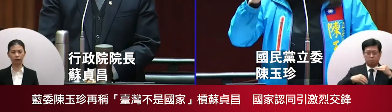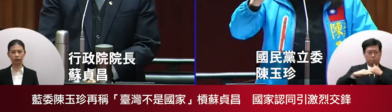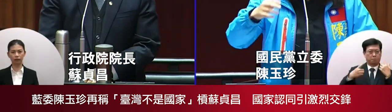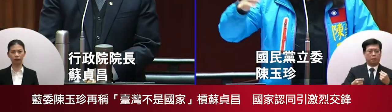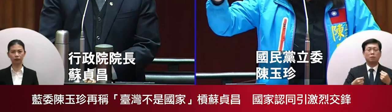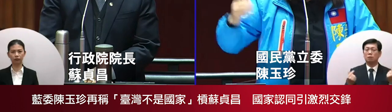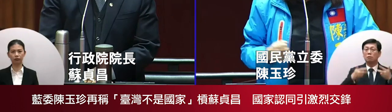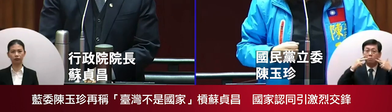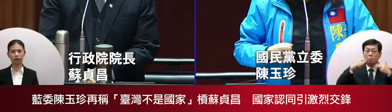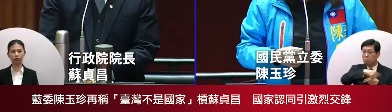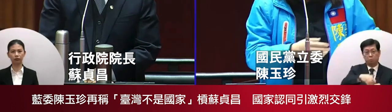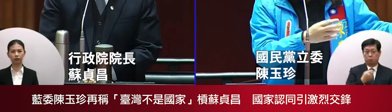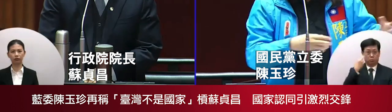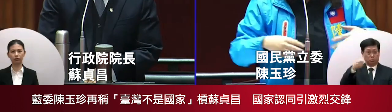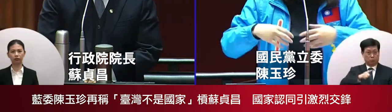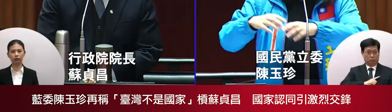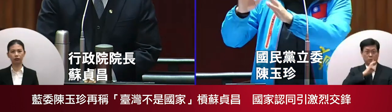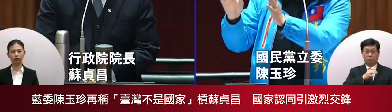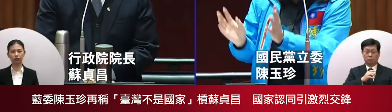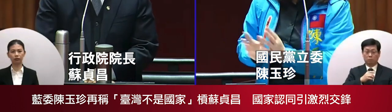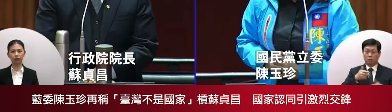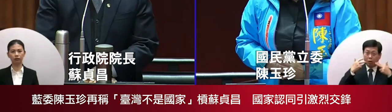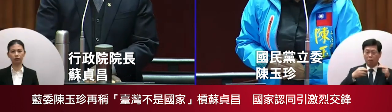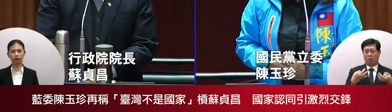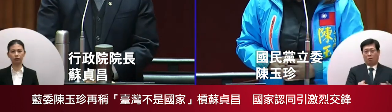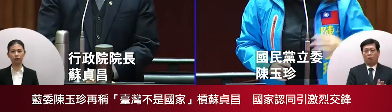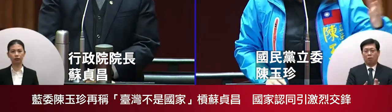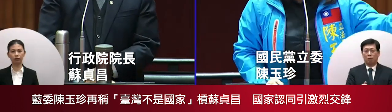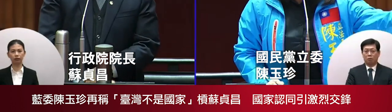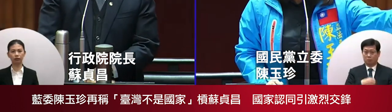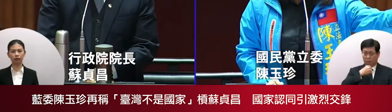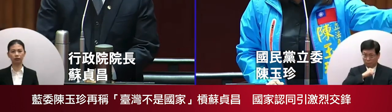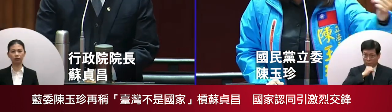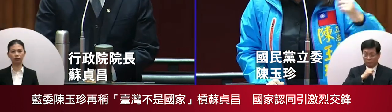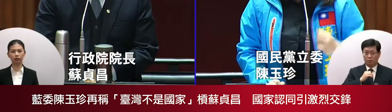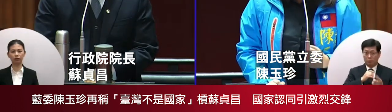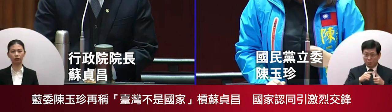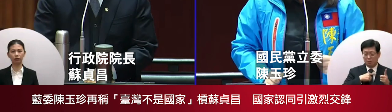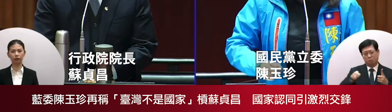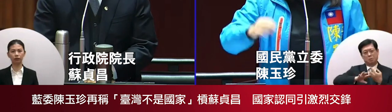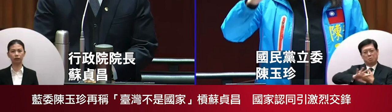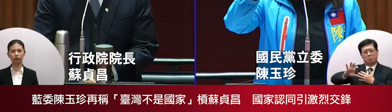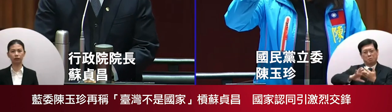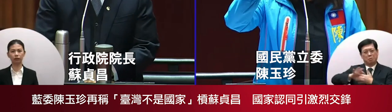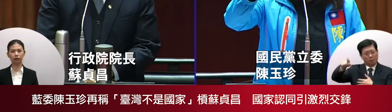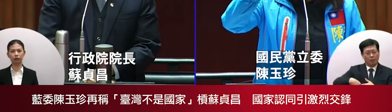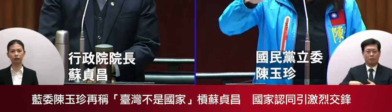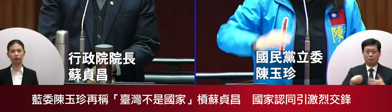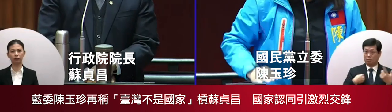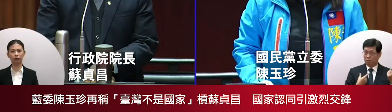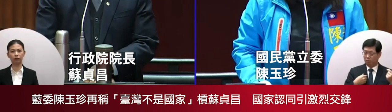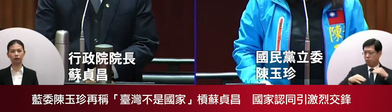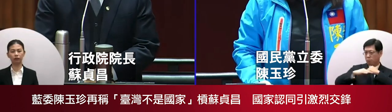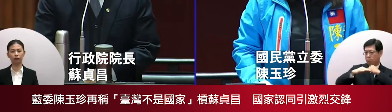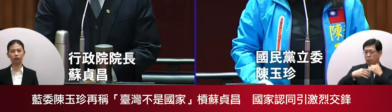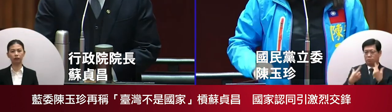就像原住民的人，他也不觉得他是，他是觉得他是原住民嘛，对不对？台湾的人后来这是外来的嘛，给我们一样的这